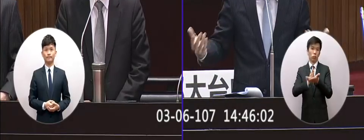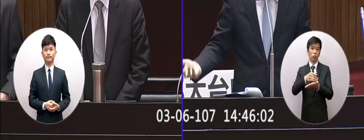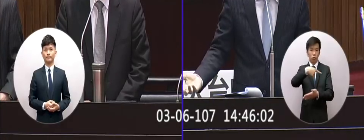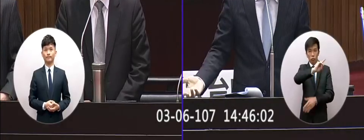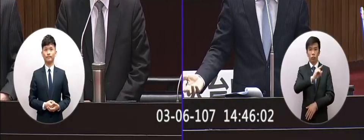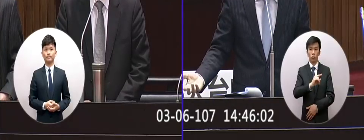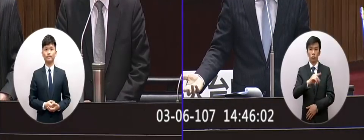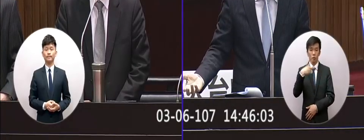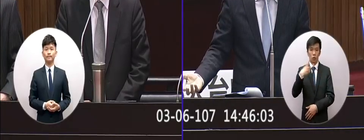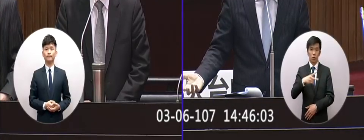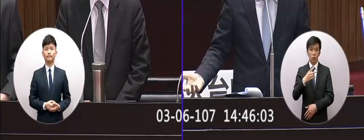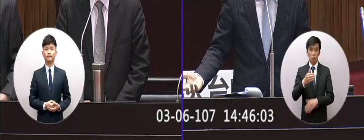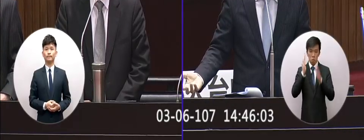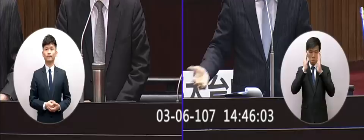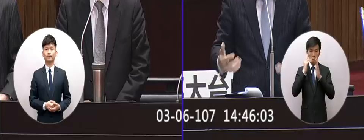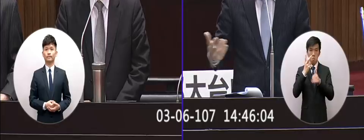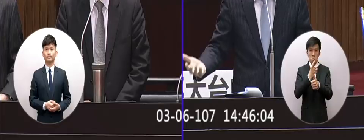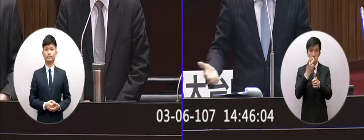还是积极管理？